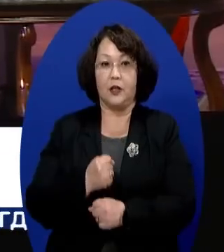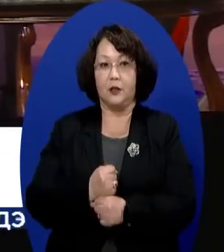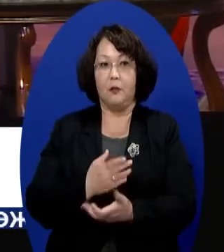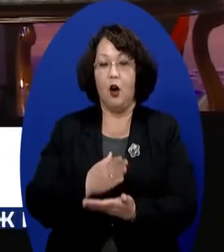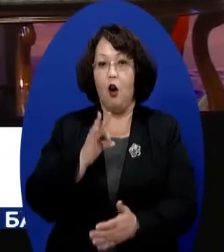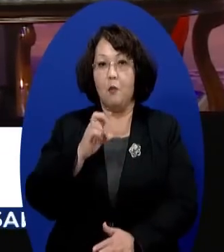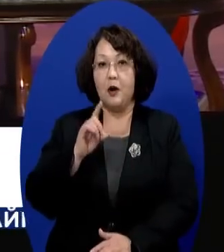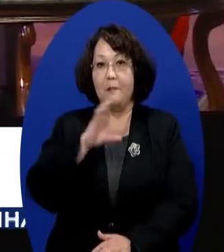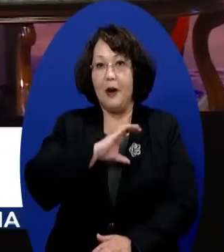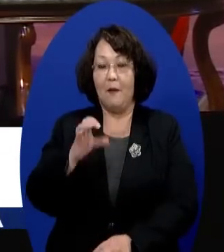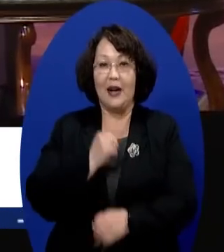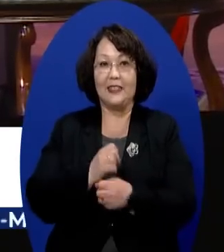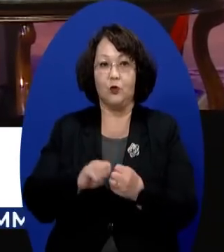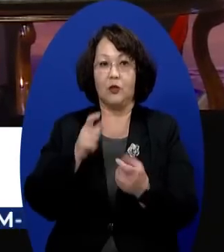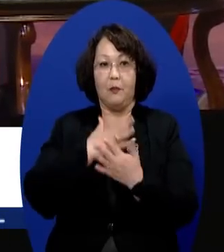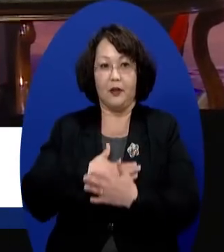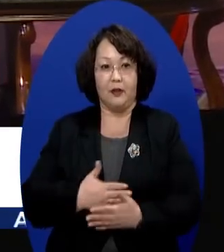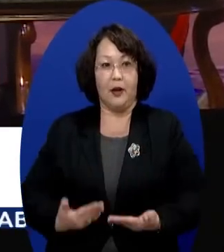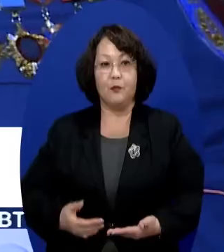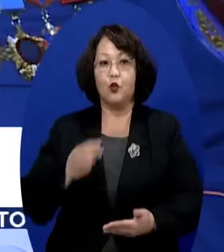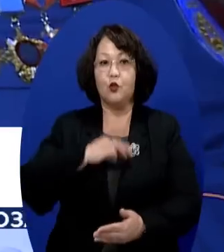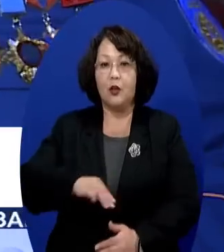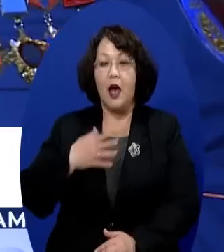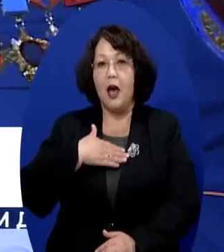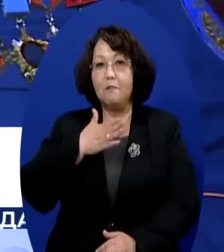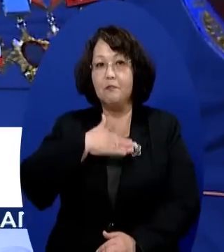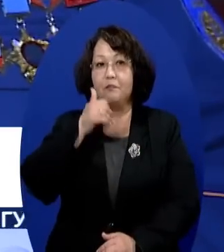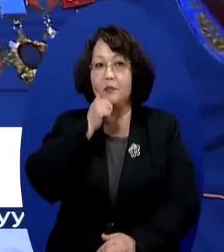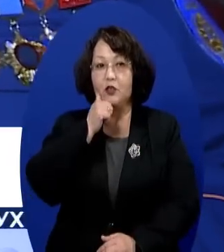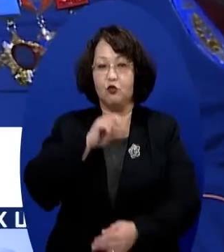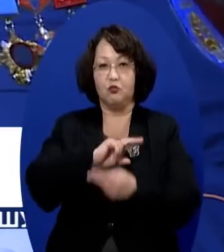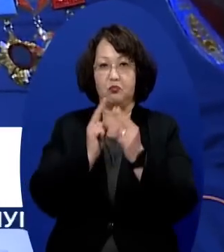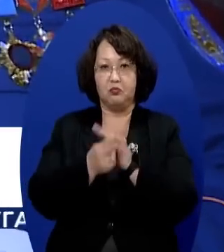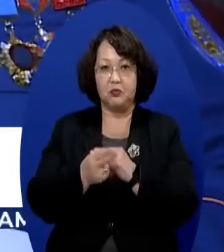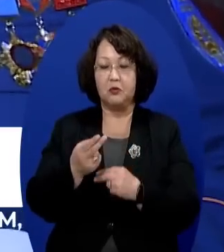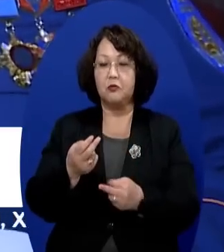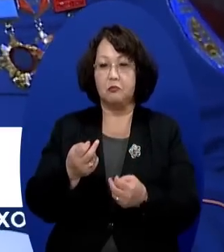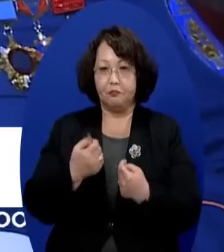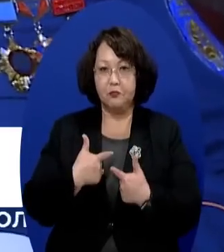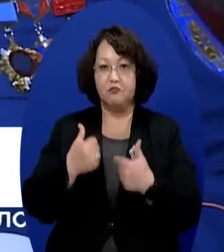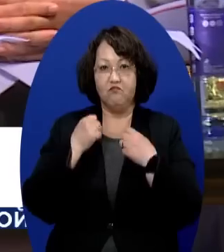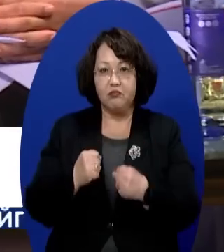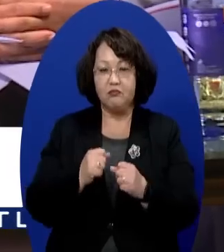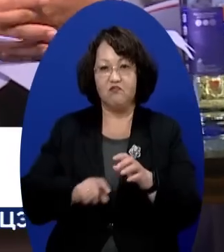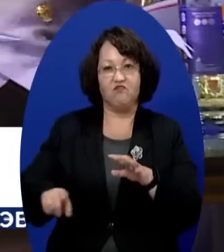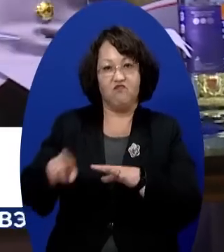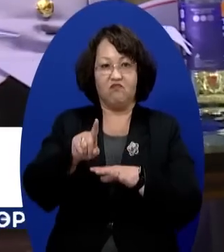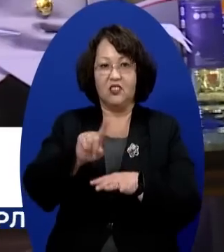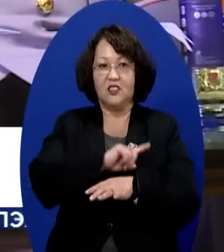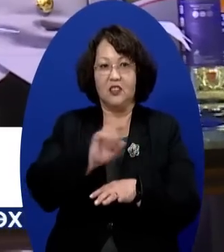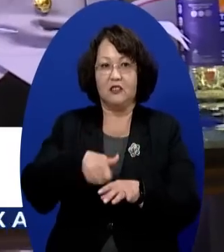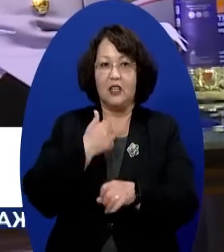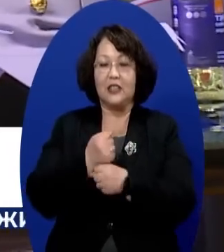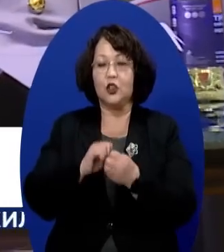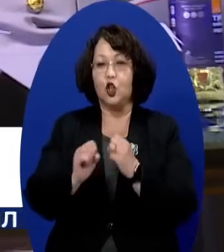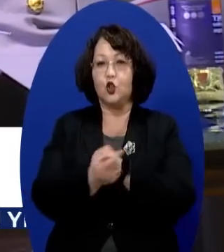айлын байгууллагын алба хаагчид амар тайван амьдралын төлөө амь нас бие үл хайрлан тэргүүн шугамд ажилдаг онцгой хүмүүс. Тиймээс айн